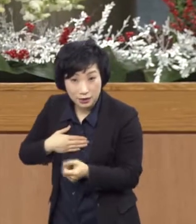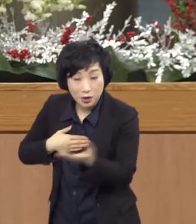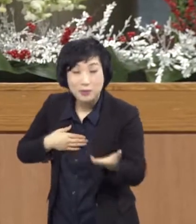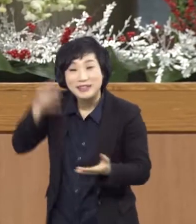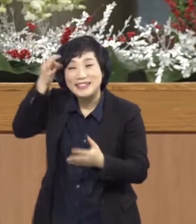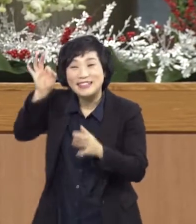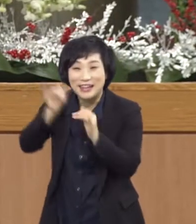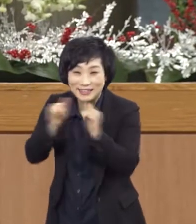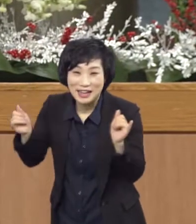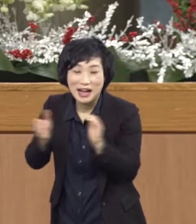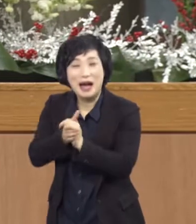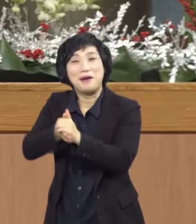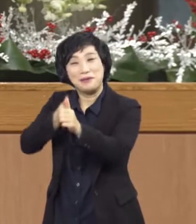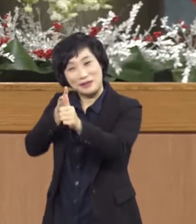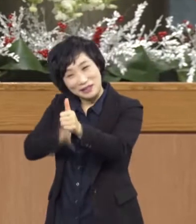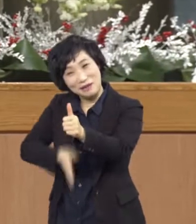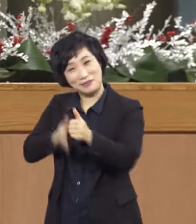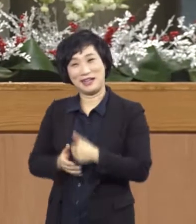인정하시면 아멘합시다.